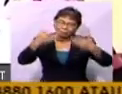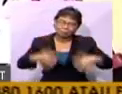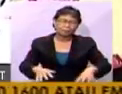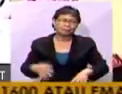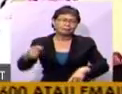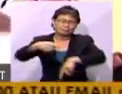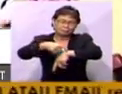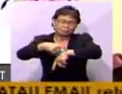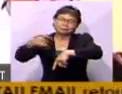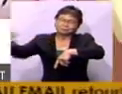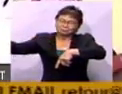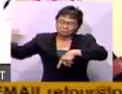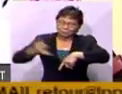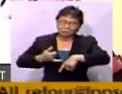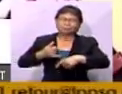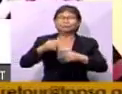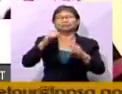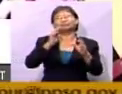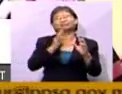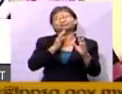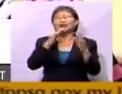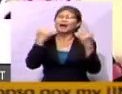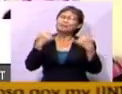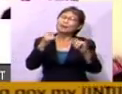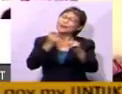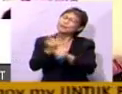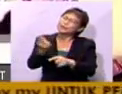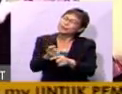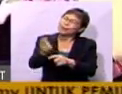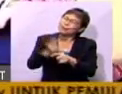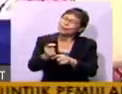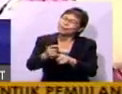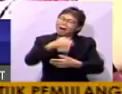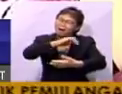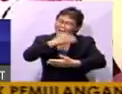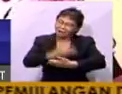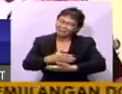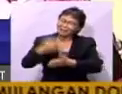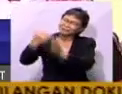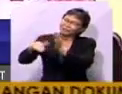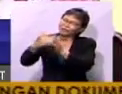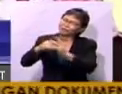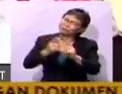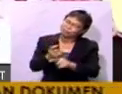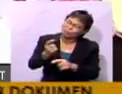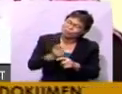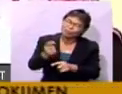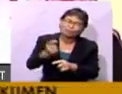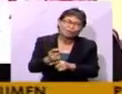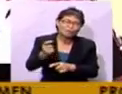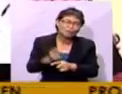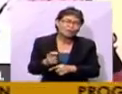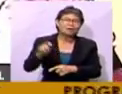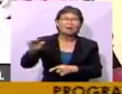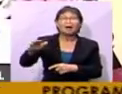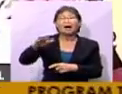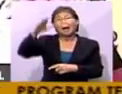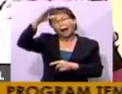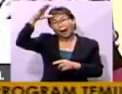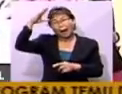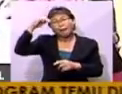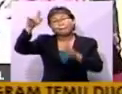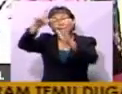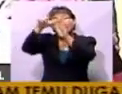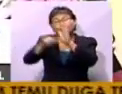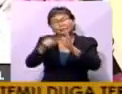Masa dia datang tu, dia bergurau dengan anak saudara tu. Arwah ni, arwah Abah Ipan ni dia ada